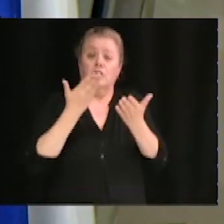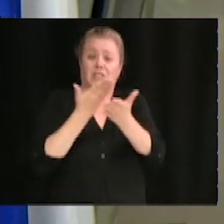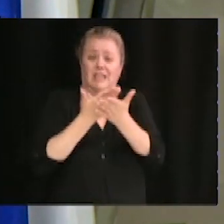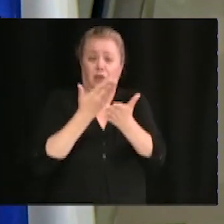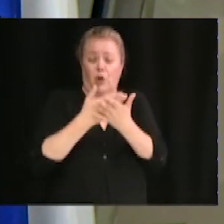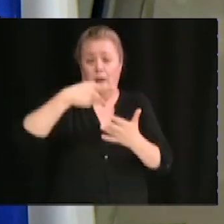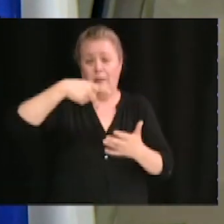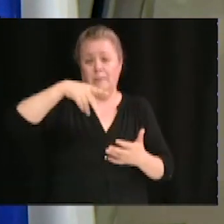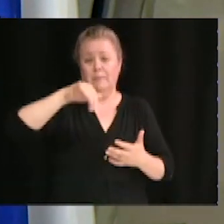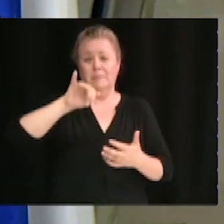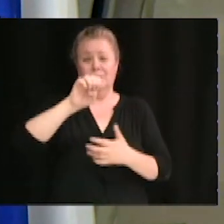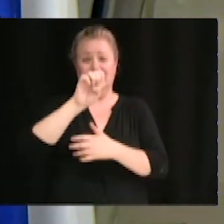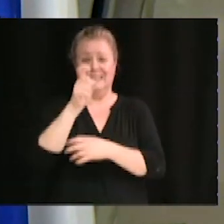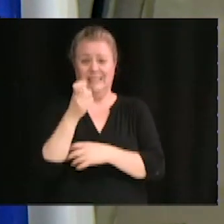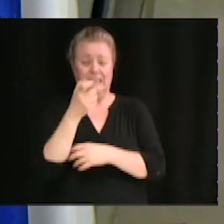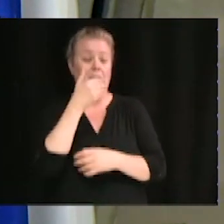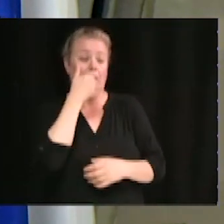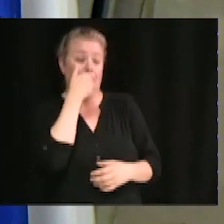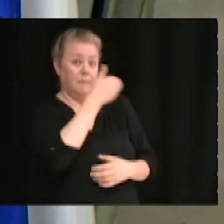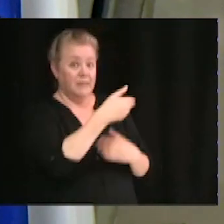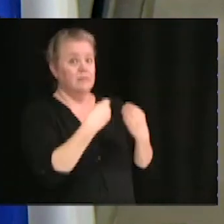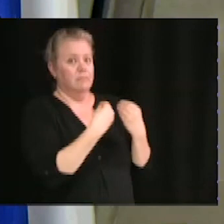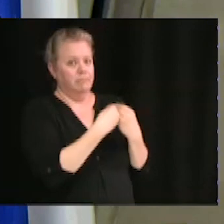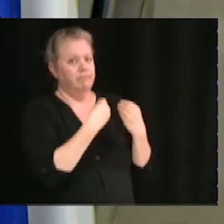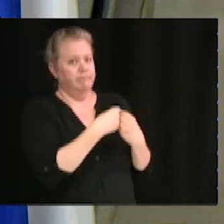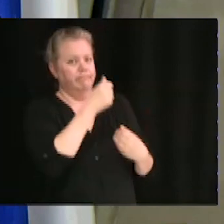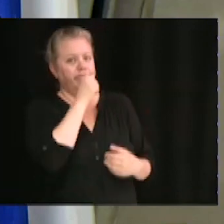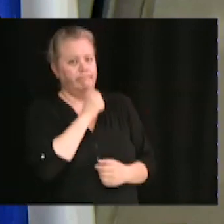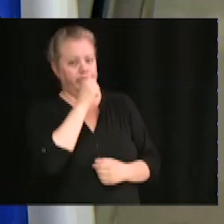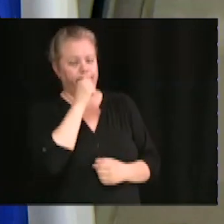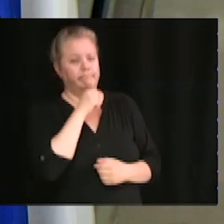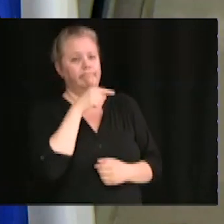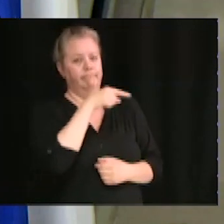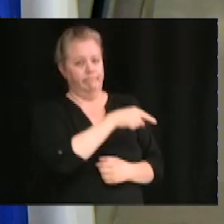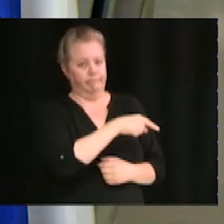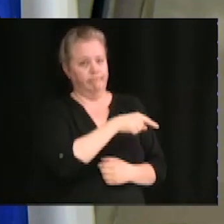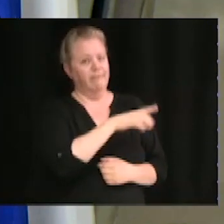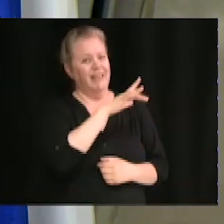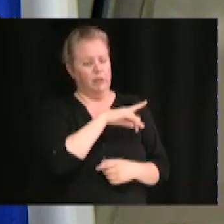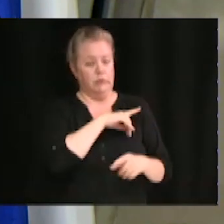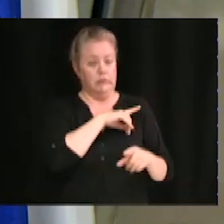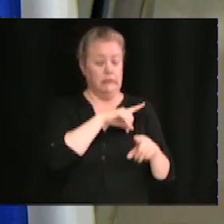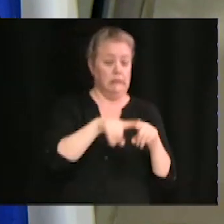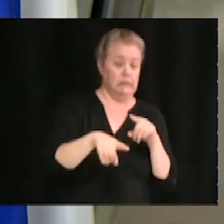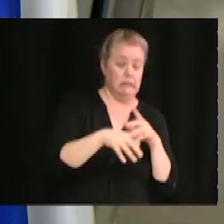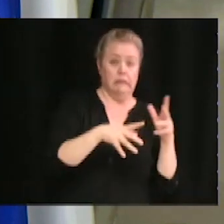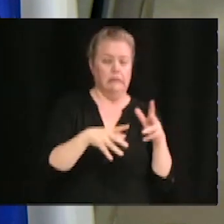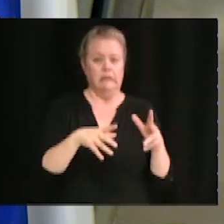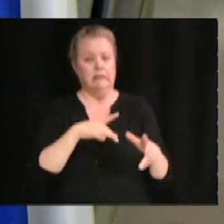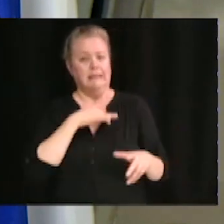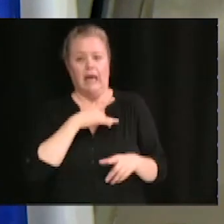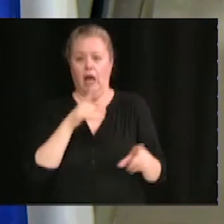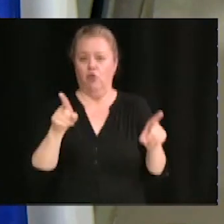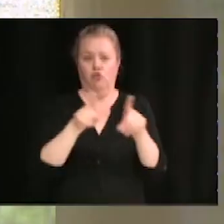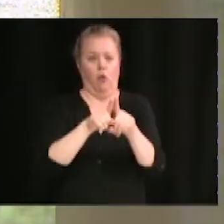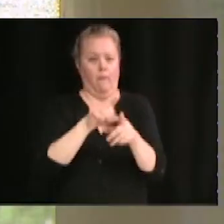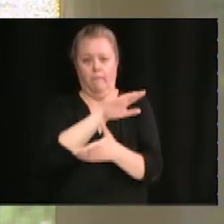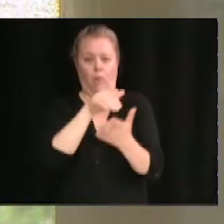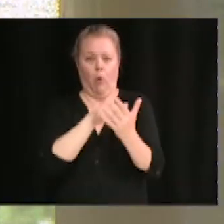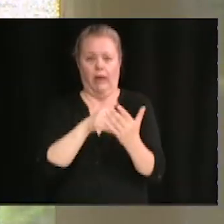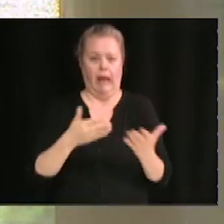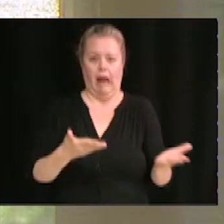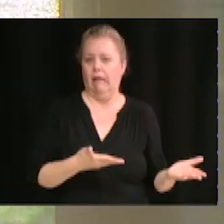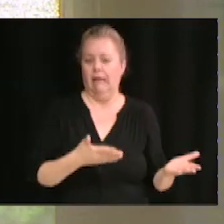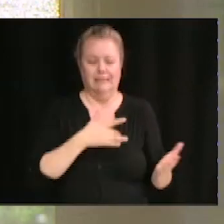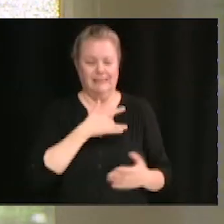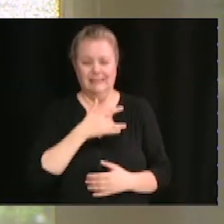parce que ce n pas nécessairement évident. On enlève une voie d'accès. On se créerait à Montréal, ça n'avait qu'un pont de moins. Mais on réussit quand